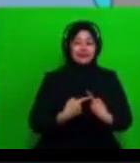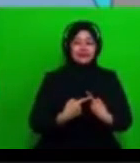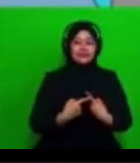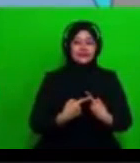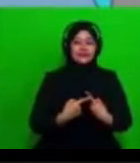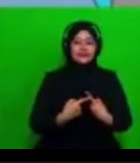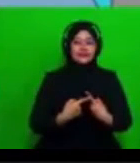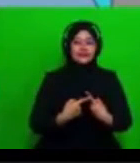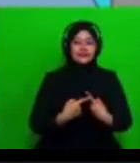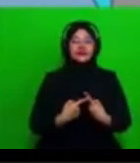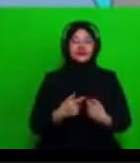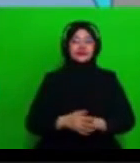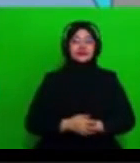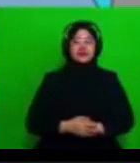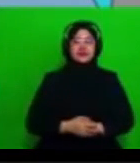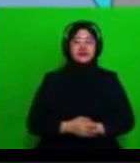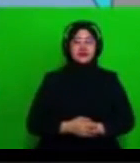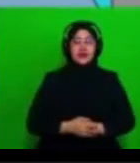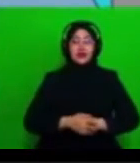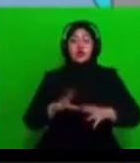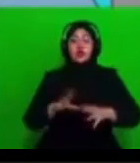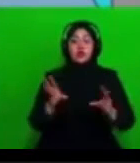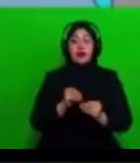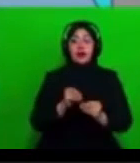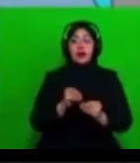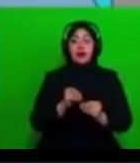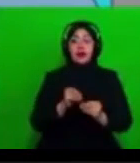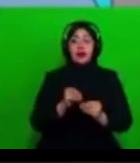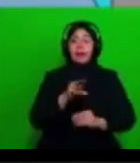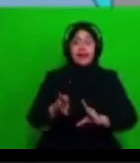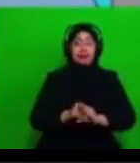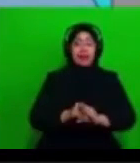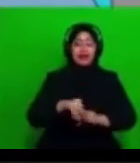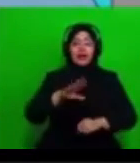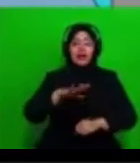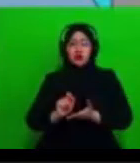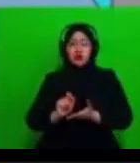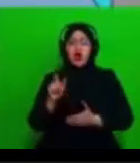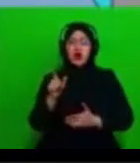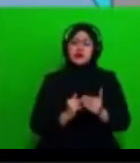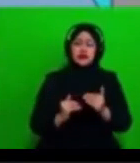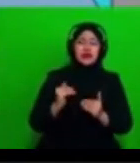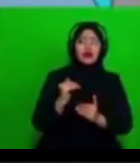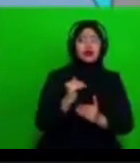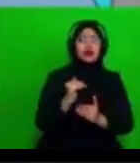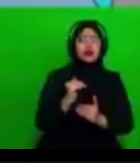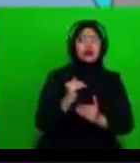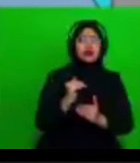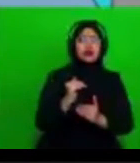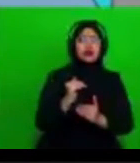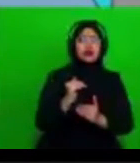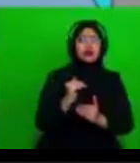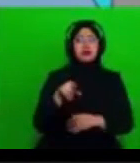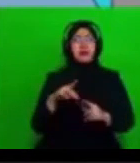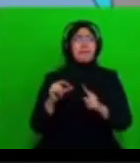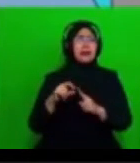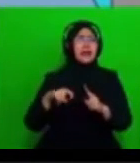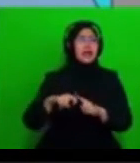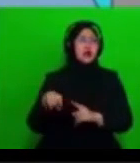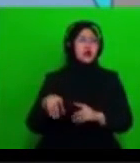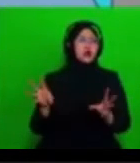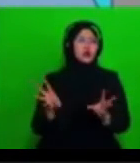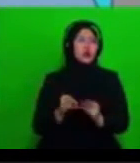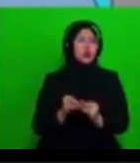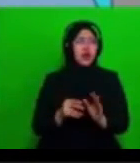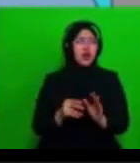bagaimana meningkatkan angka partisipasi pendidikan anak usia dini. Saat ini APK PAUD masih berada di